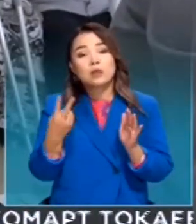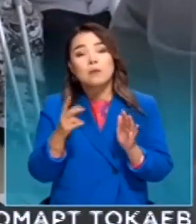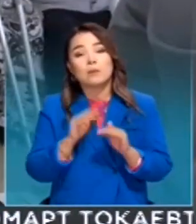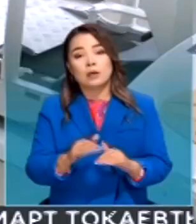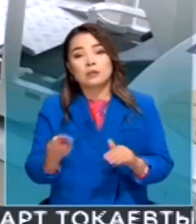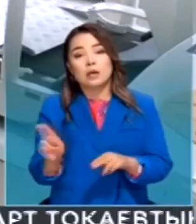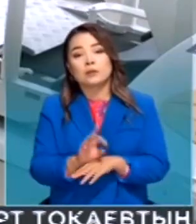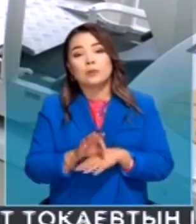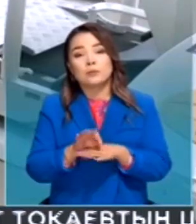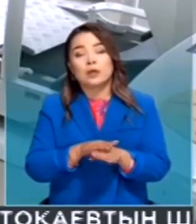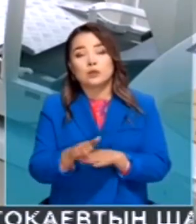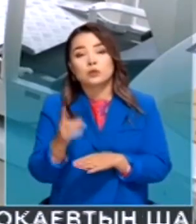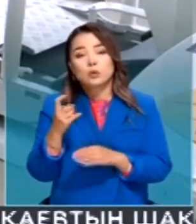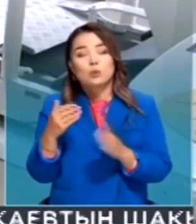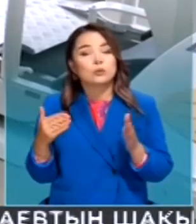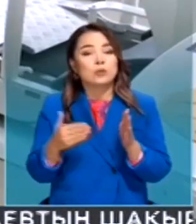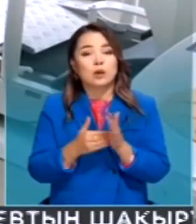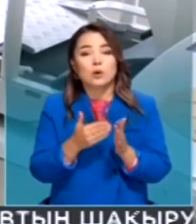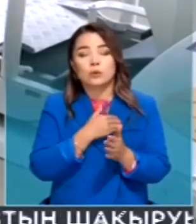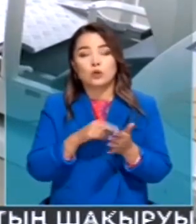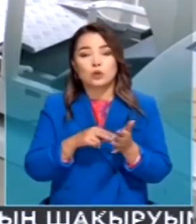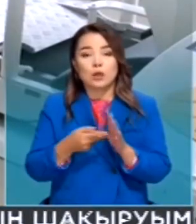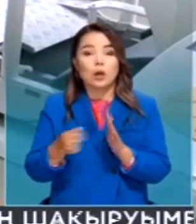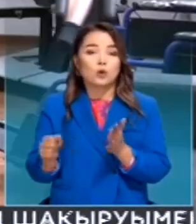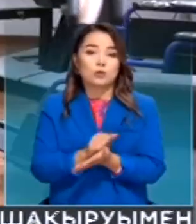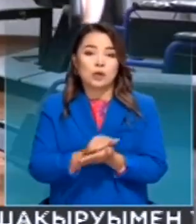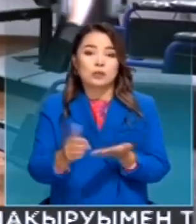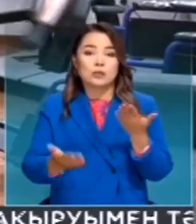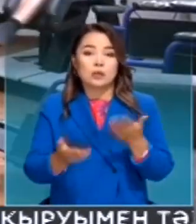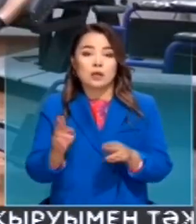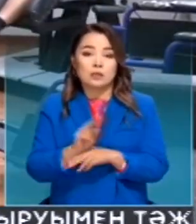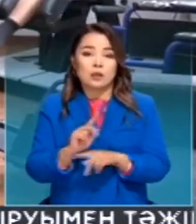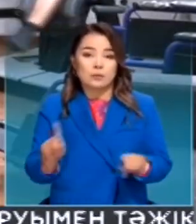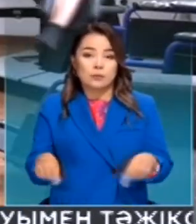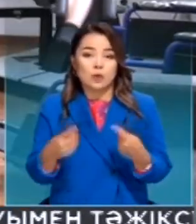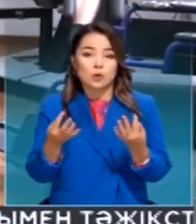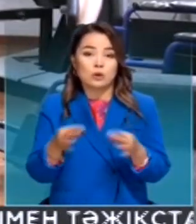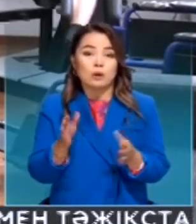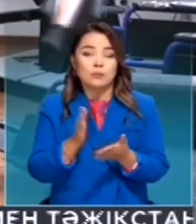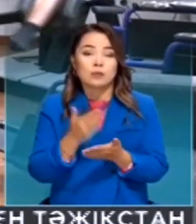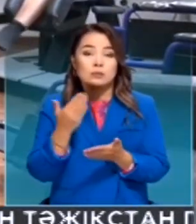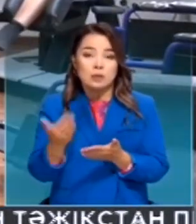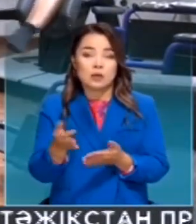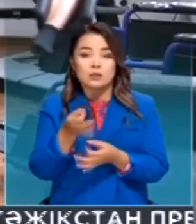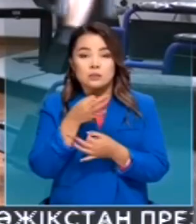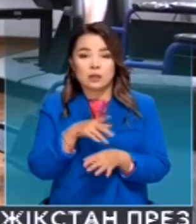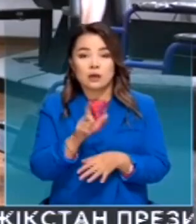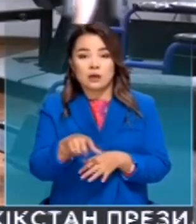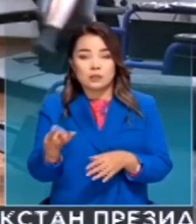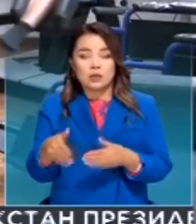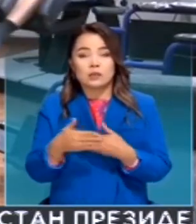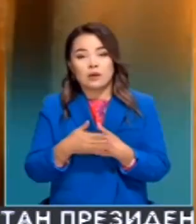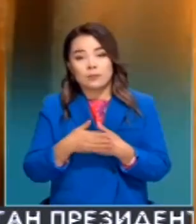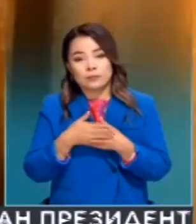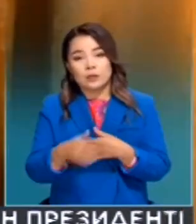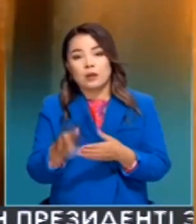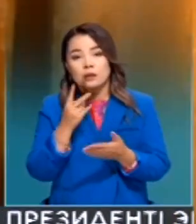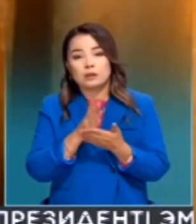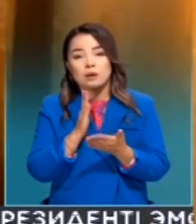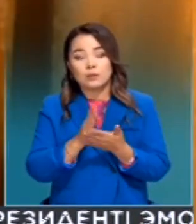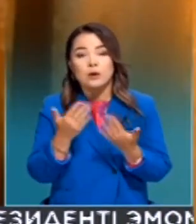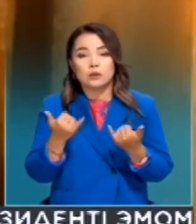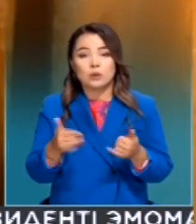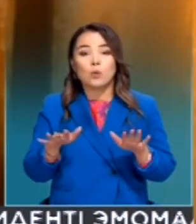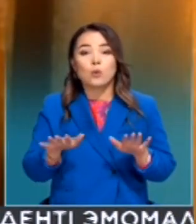Соны 100 орынға жеткізу жоспарланған. Егер де құжатта оңалту орталығына рұқсат берілген болса, кез келген адамға есік ашық дейді мамандар. Осы